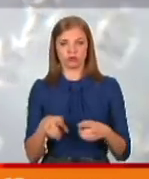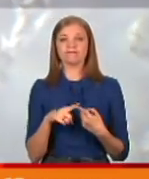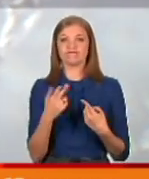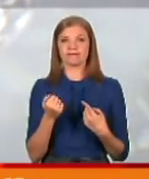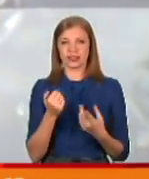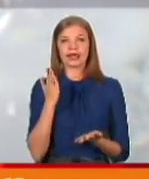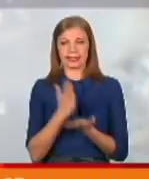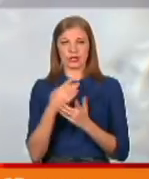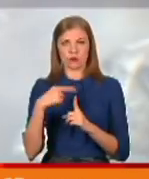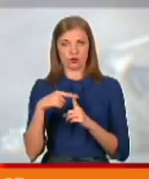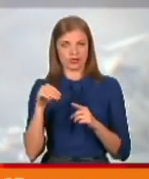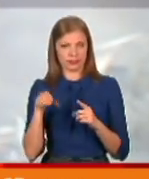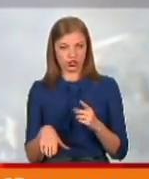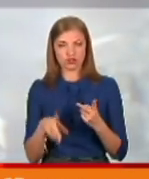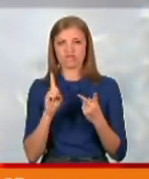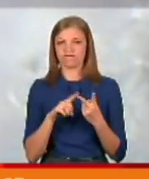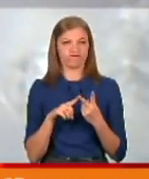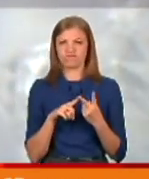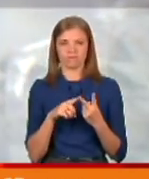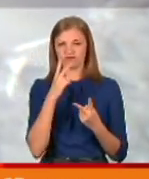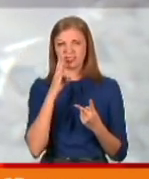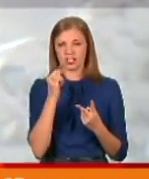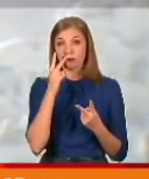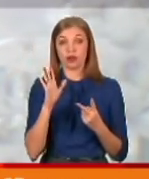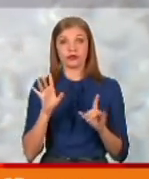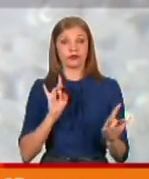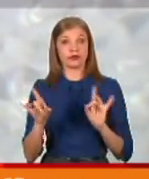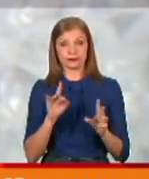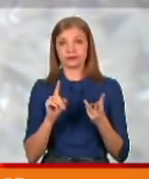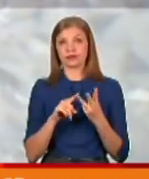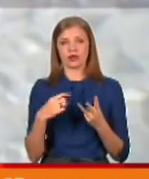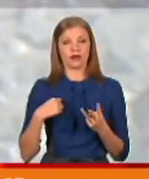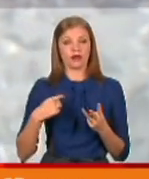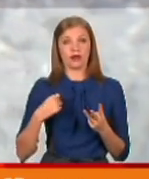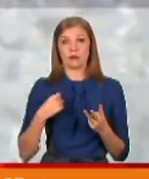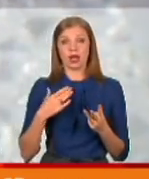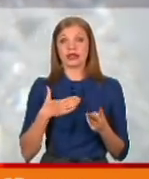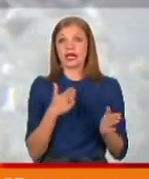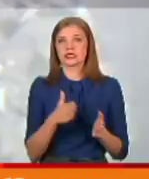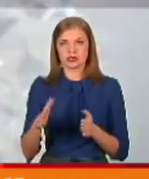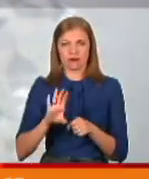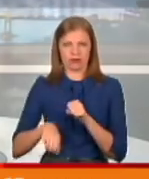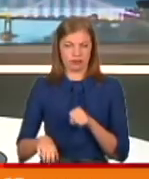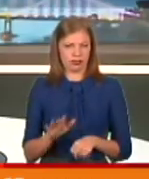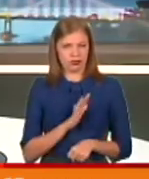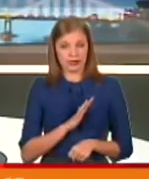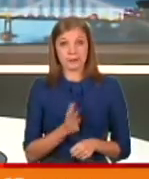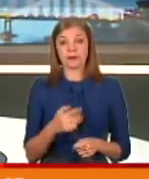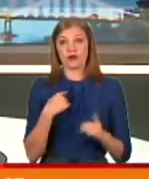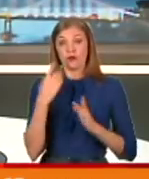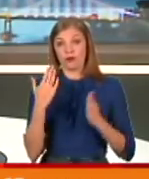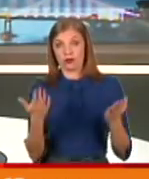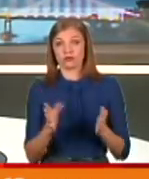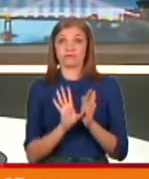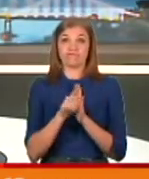Так, є позитивні рішення? Ні, бачу лише показуху, байдуже, нашої системи не подолати.